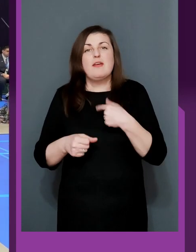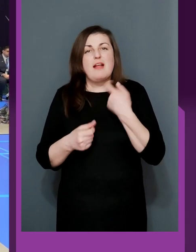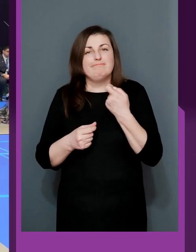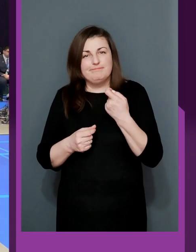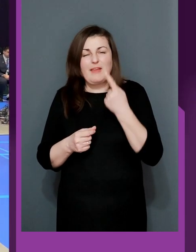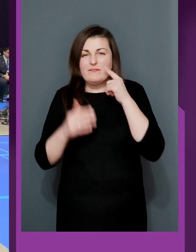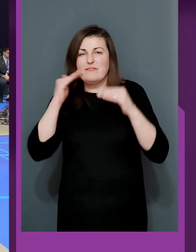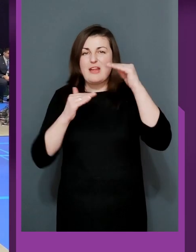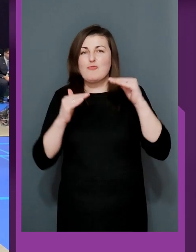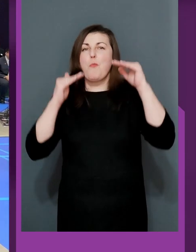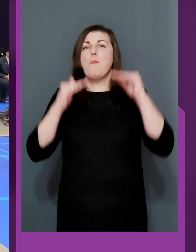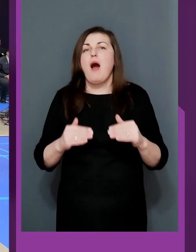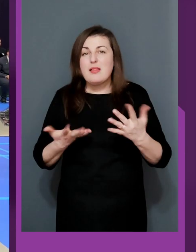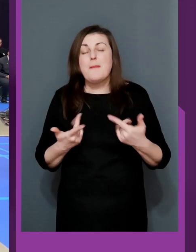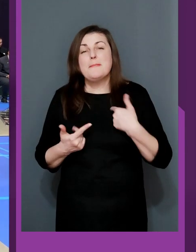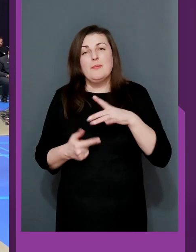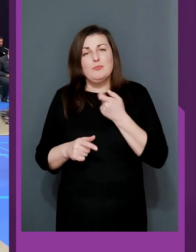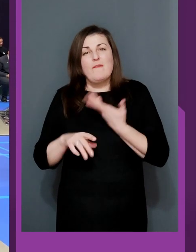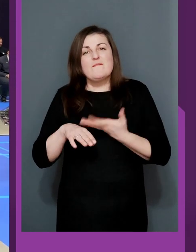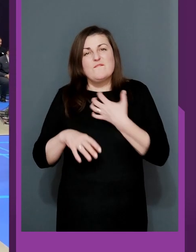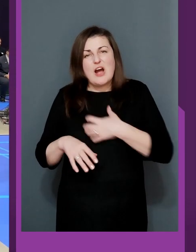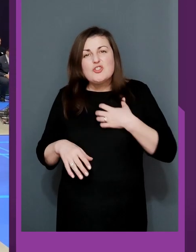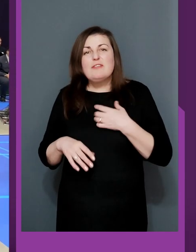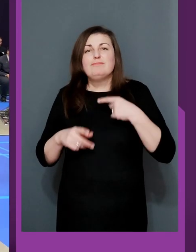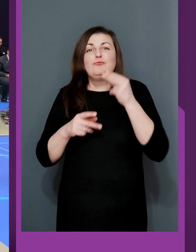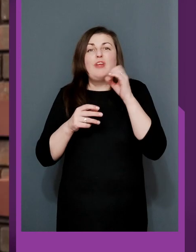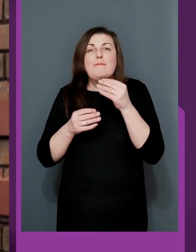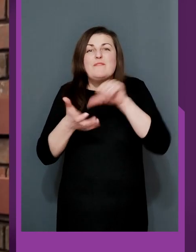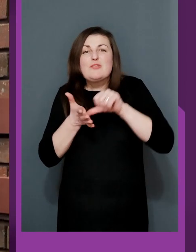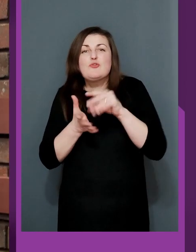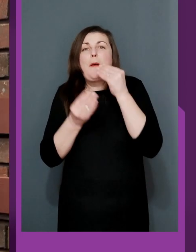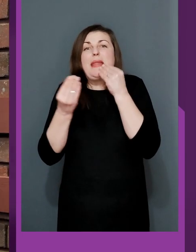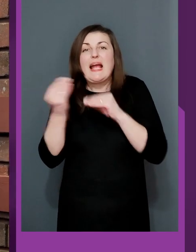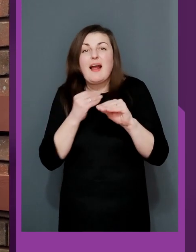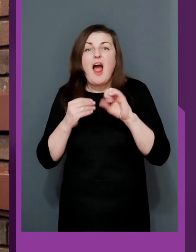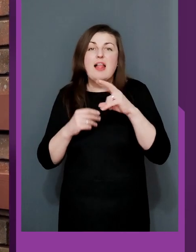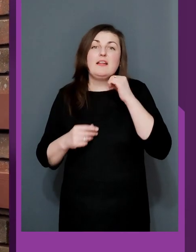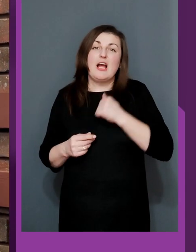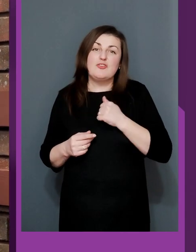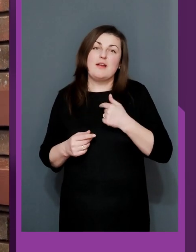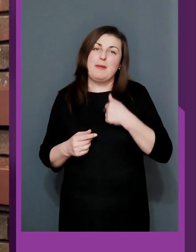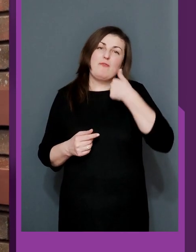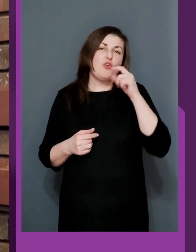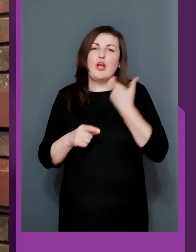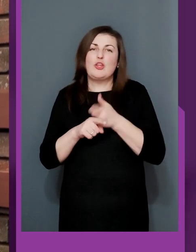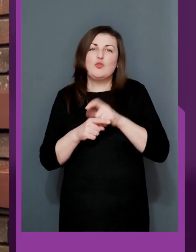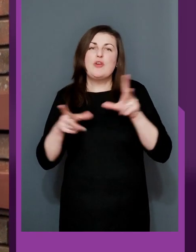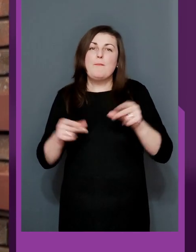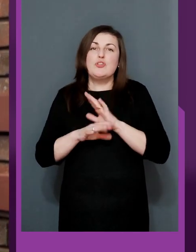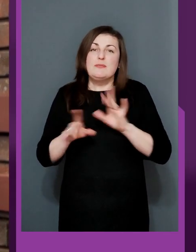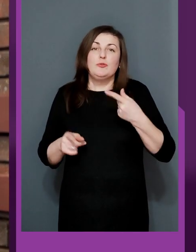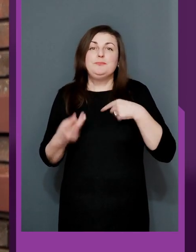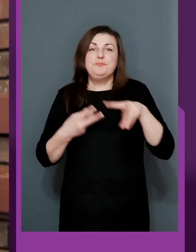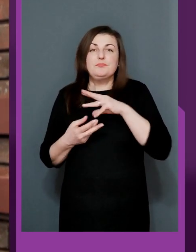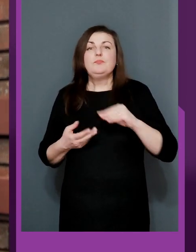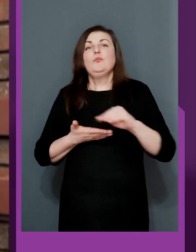Я трішечки в рейтингу впала і звісно Мені було дуже важливо виступати Чим найкраще але на жаль Нам вчора не дуже пощастило тому що